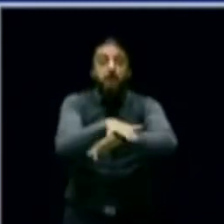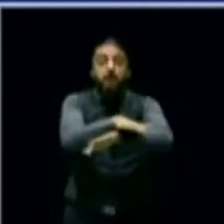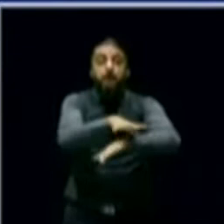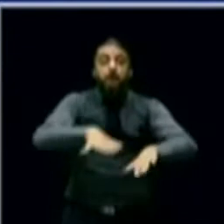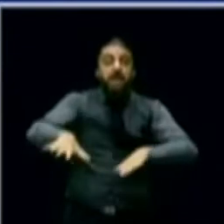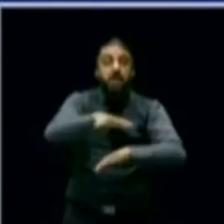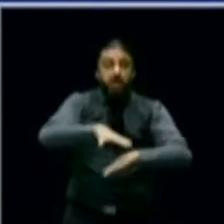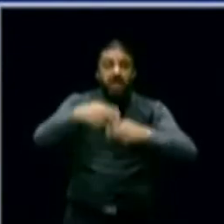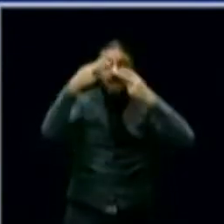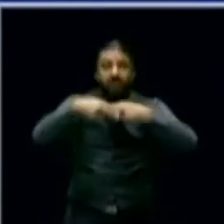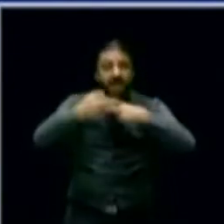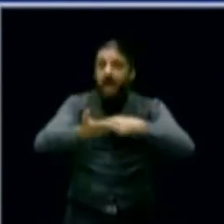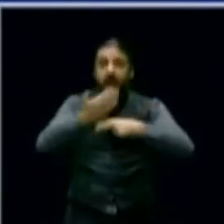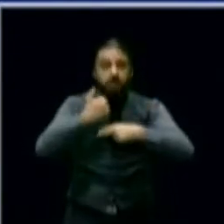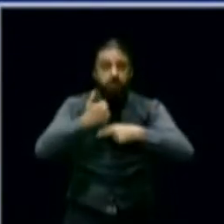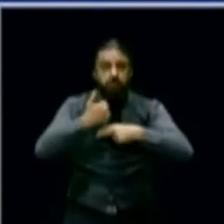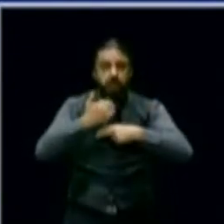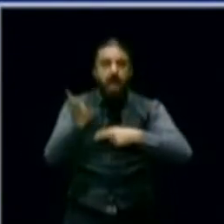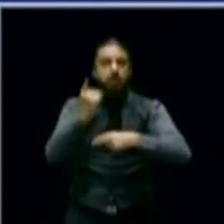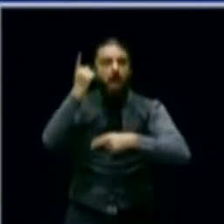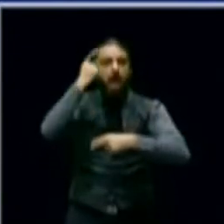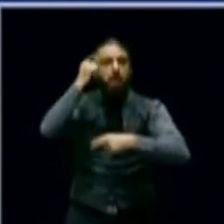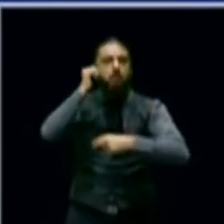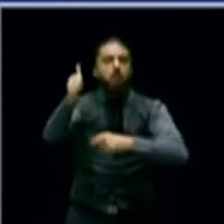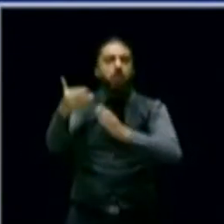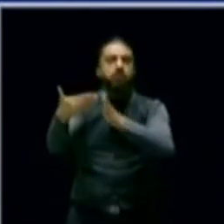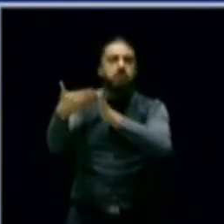περιοχές απαγορεύονται οι μονομερείς ενέργειες. Από όλους.